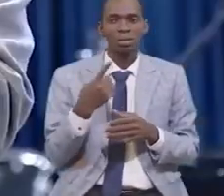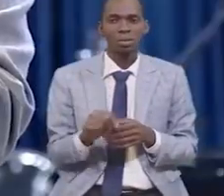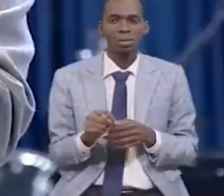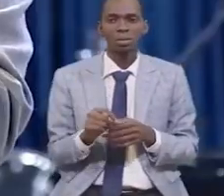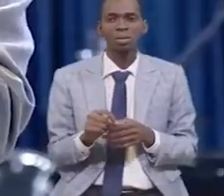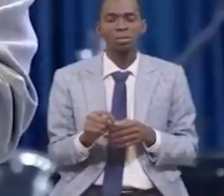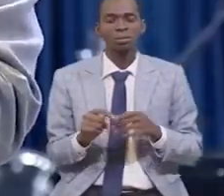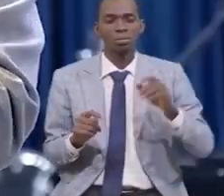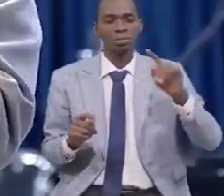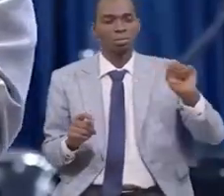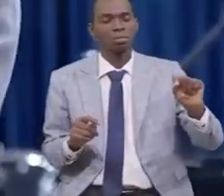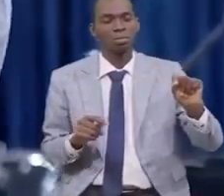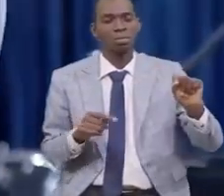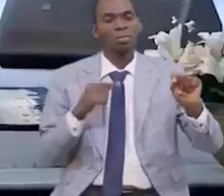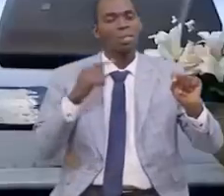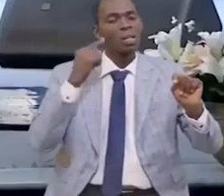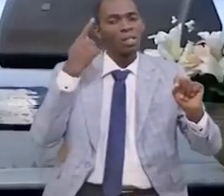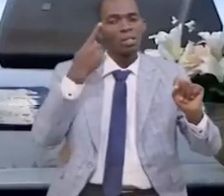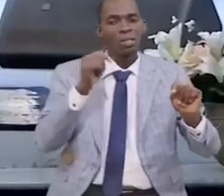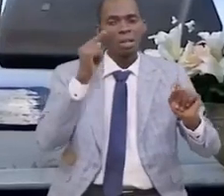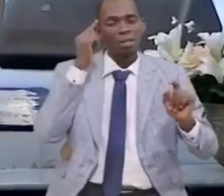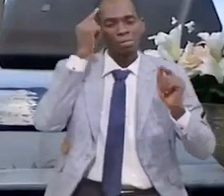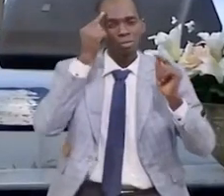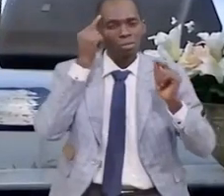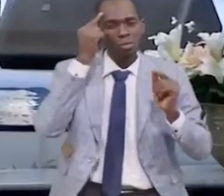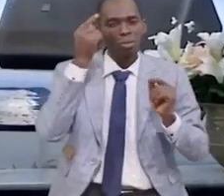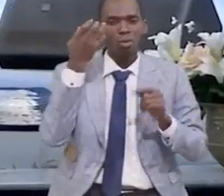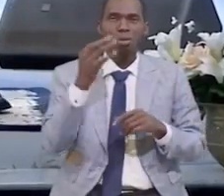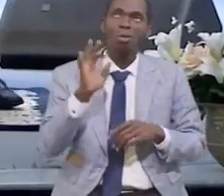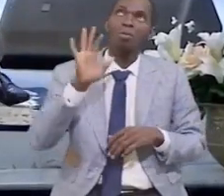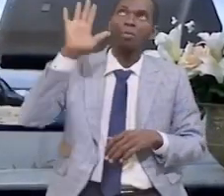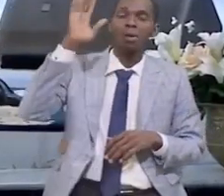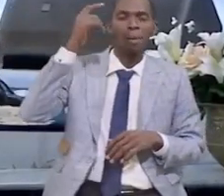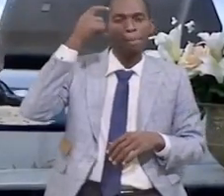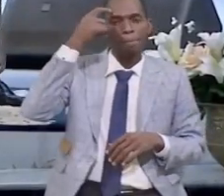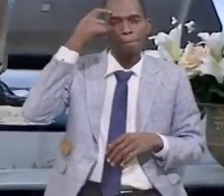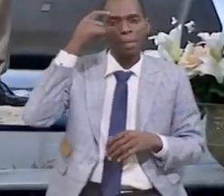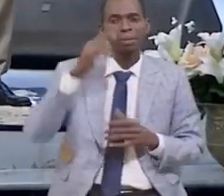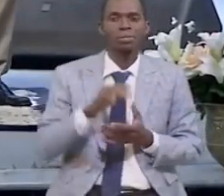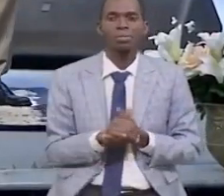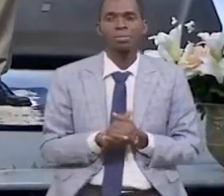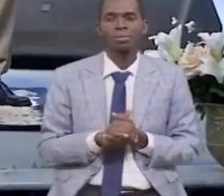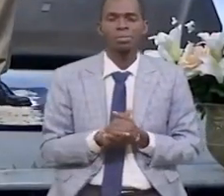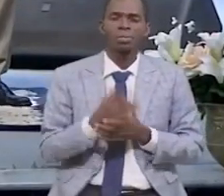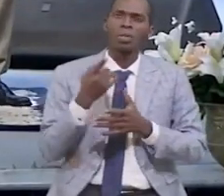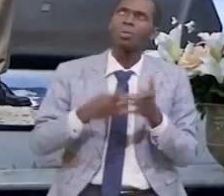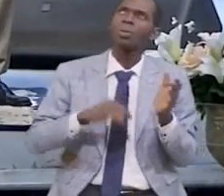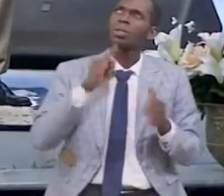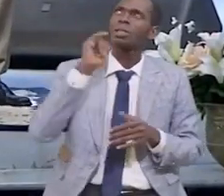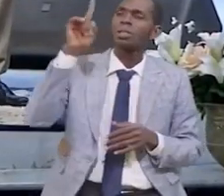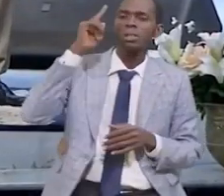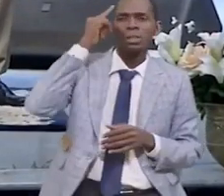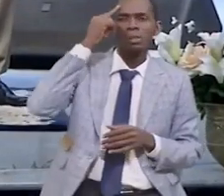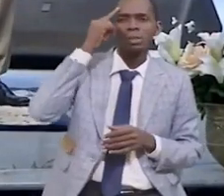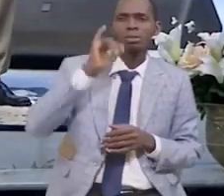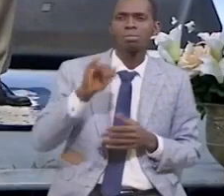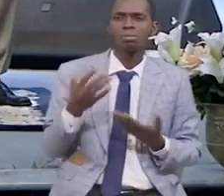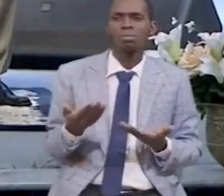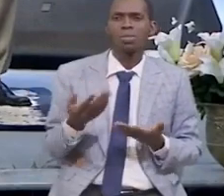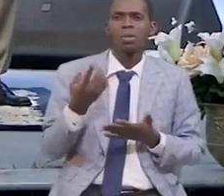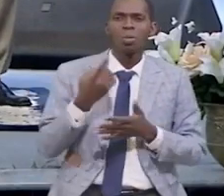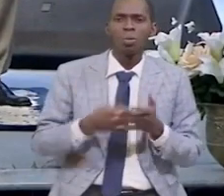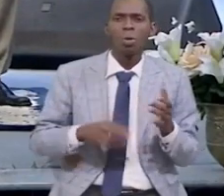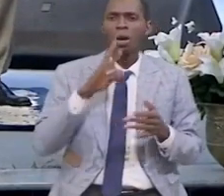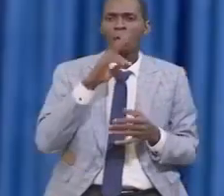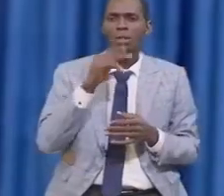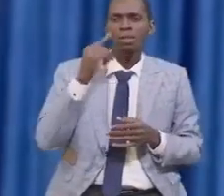his mind. ఇప్పుడు ఆయన మనసులో ఉన్న ఆలోచనలు మూడవ అంశంగా చూద్దాం. What is thinking? ఆయన ఏం ఆలోచన చేస్తున్నాడు? What are the